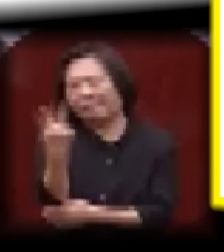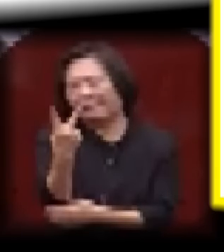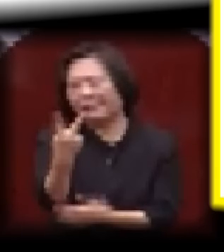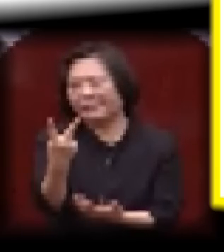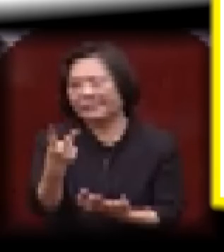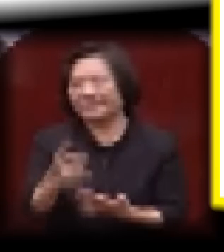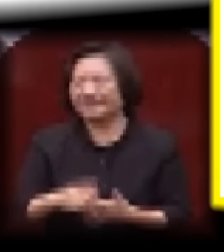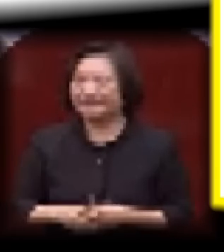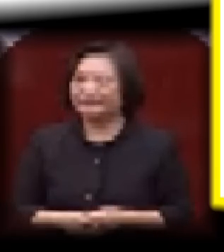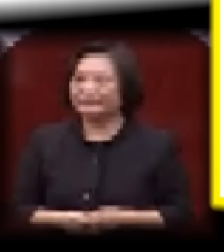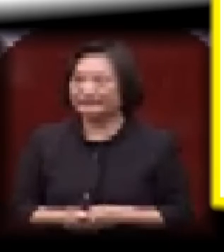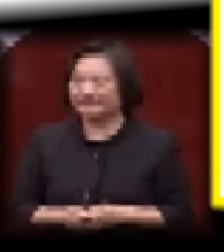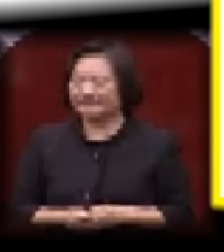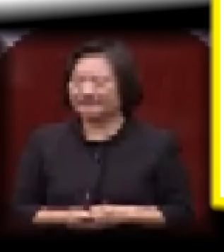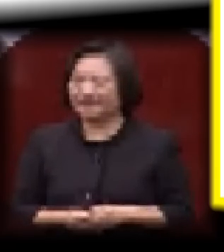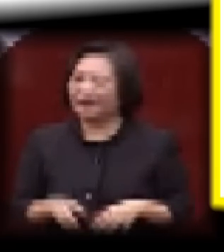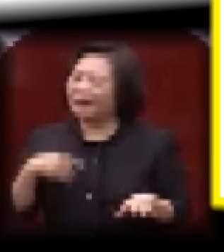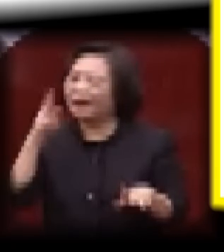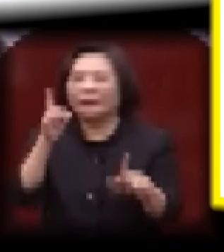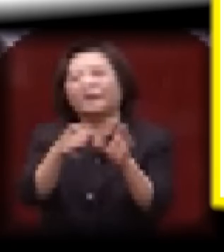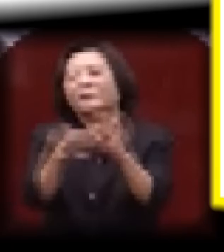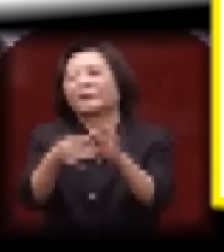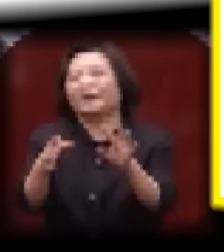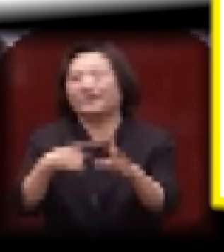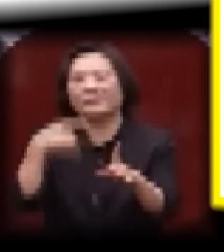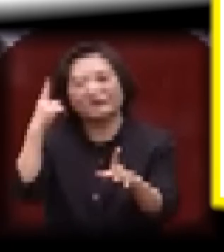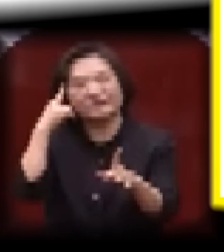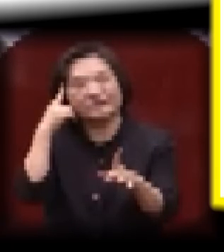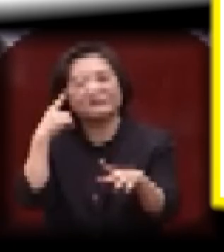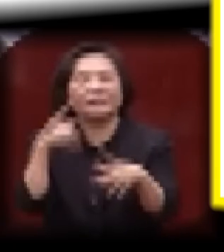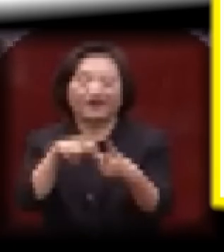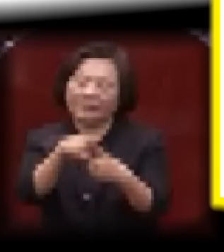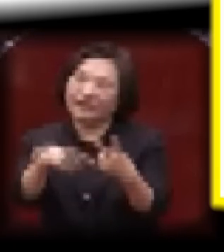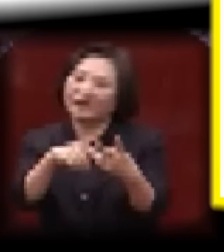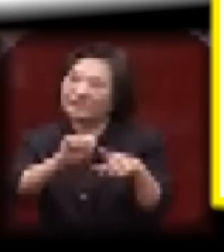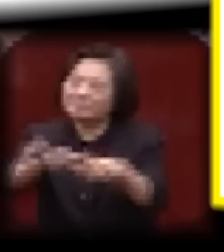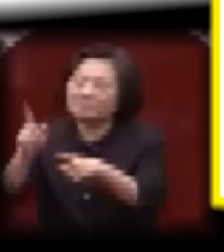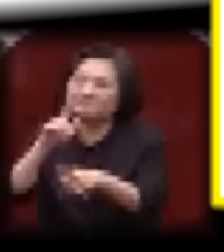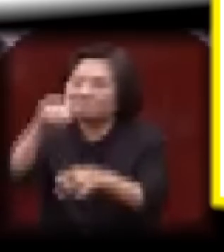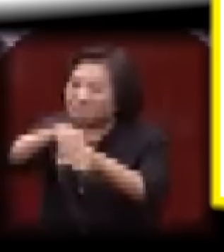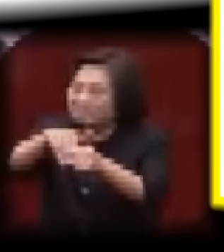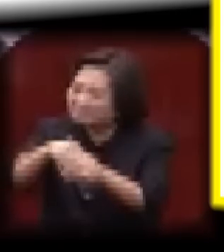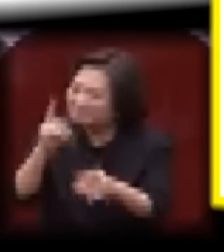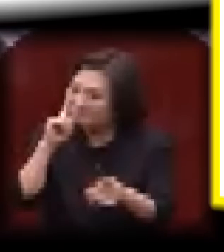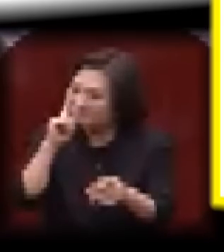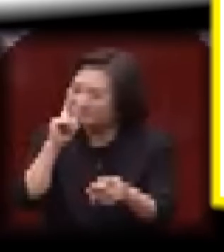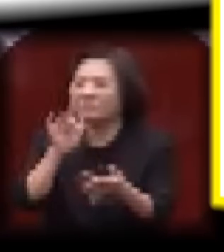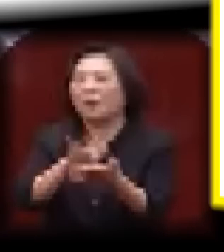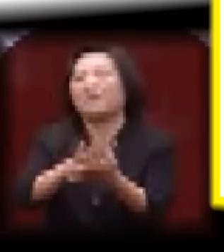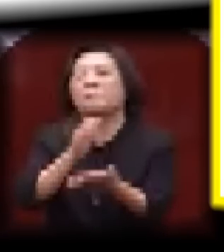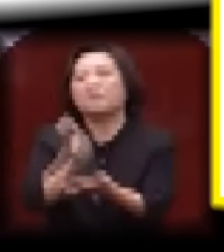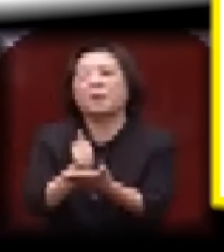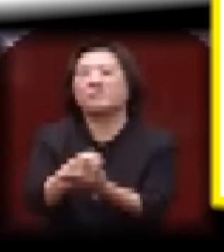不过不管怎么样，至少还是很平顺的把这个过程都走完。所以一直在